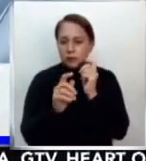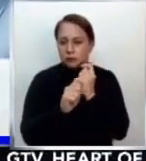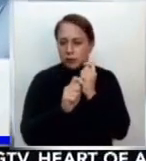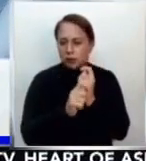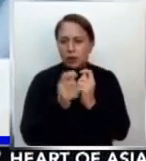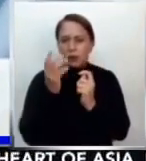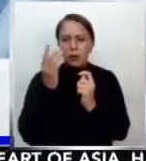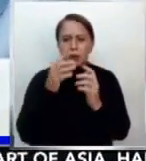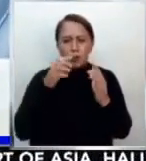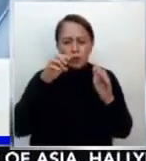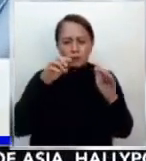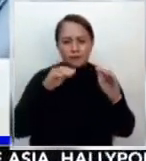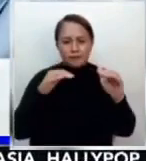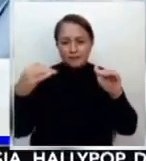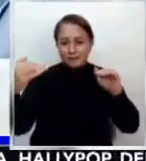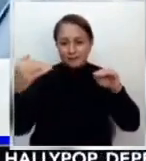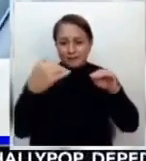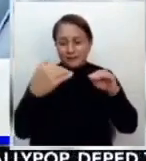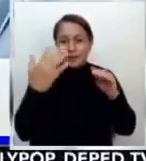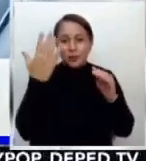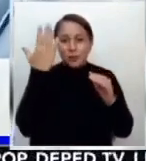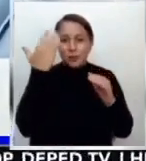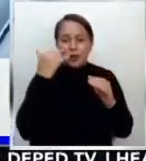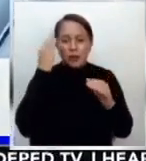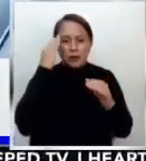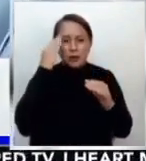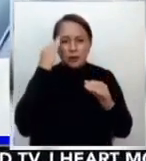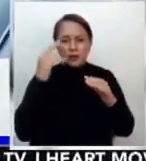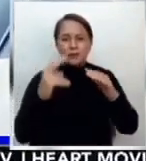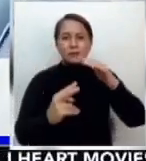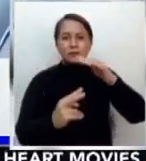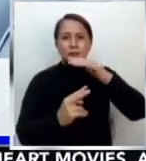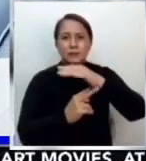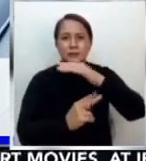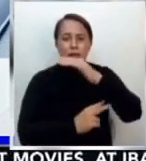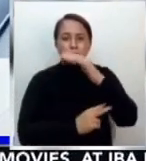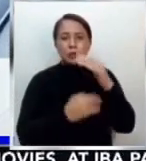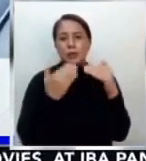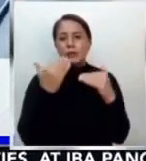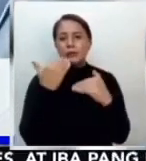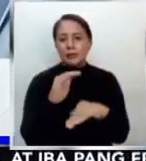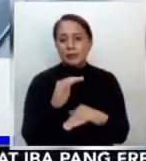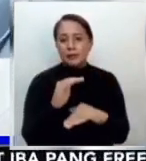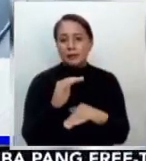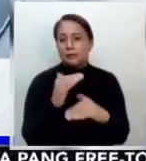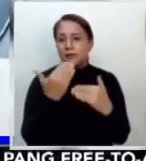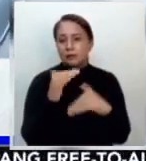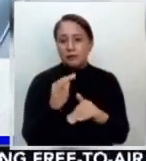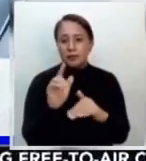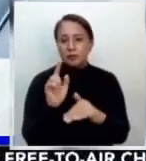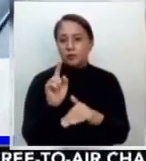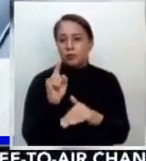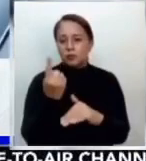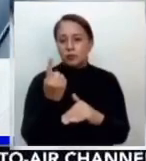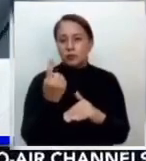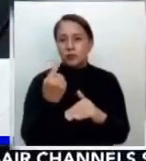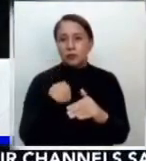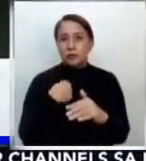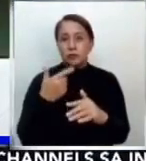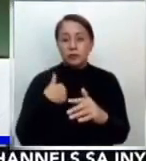yung tulay, may load limit lang. Tapos, dump truck pa yung dinadala